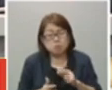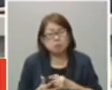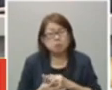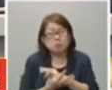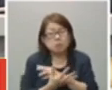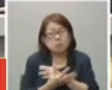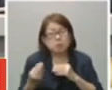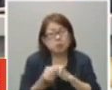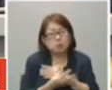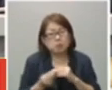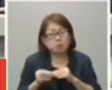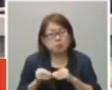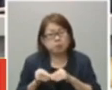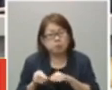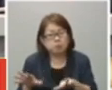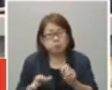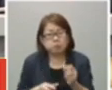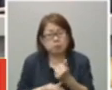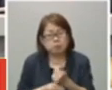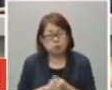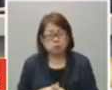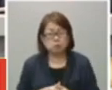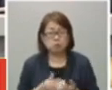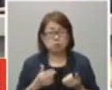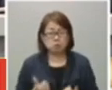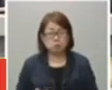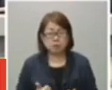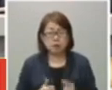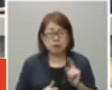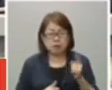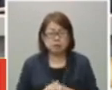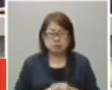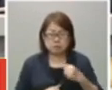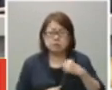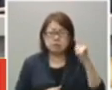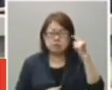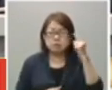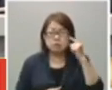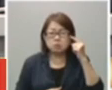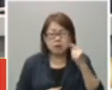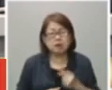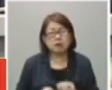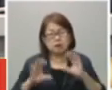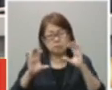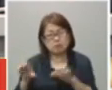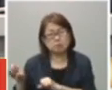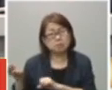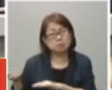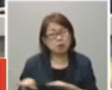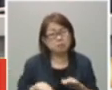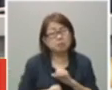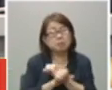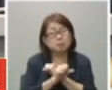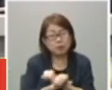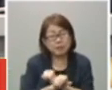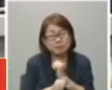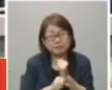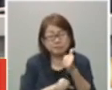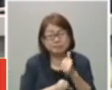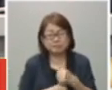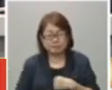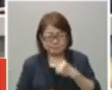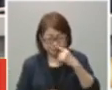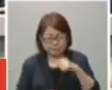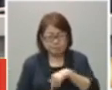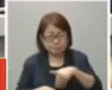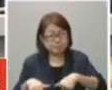แล้วก็กระจายได้รวดเร็วซึ่งวันนี้ครับก็หวังเป็นอย่างยิ่งครับว่ารัฐบาลก็จะเตรียมการรับมือแล้วก็เราจะมีความพร้อม